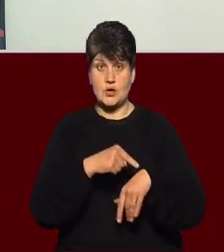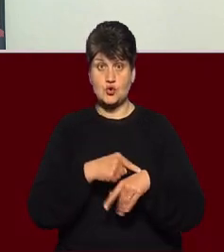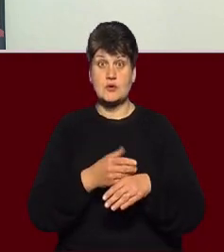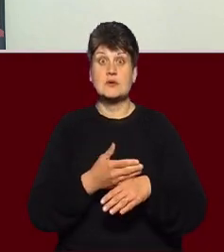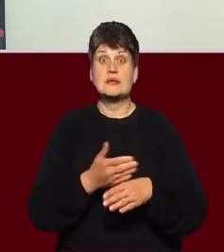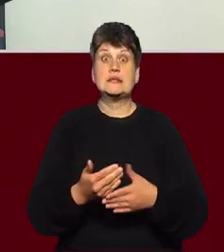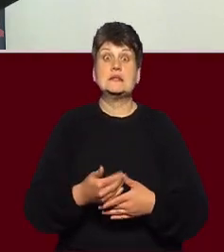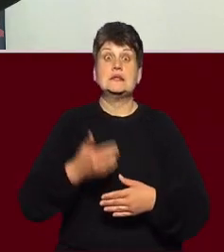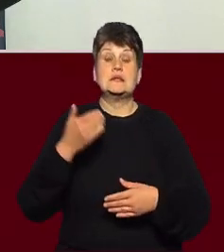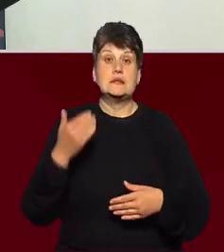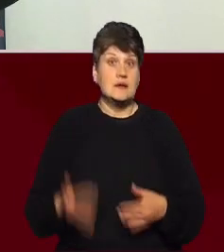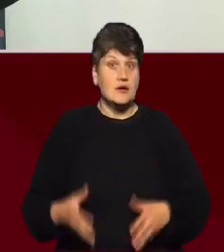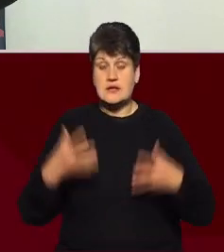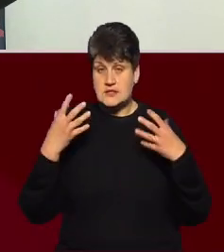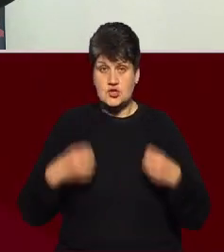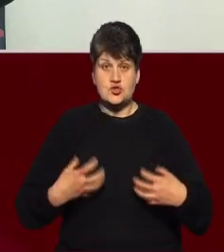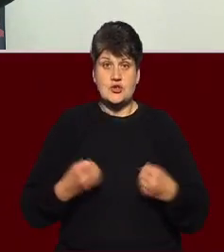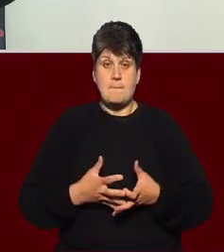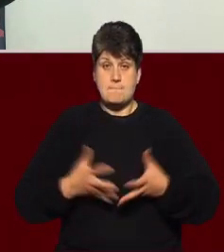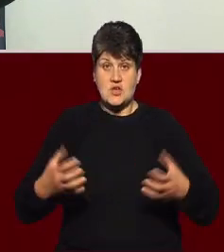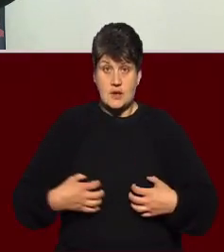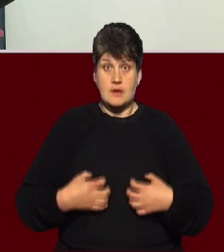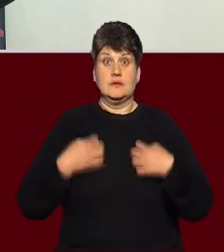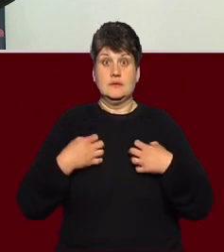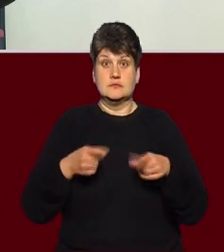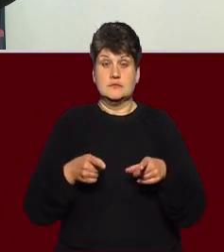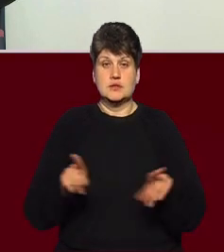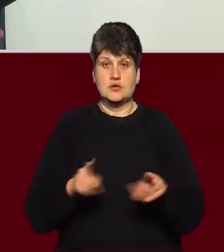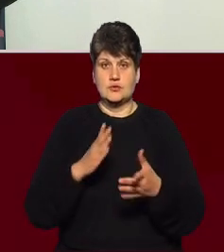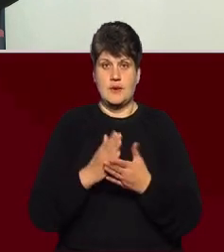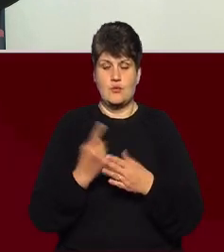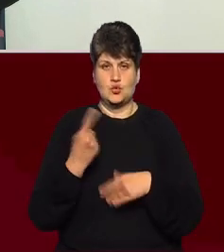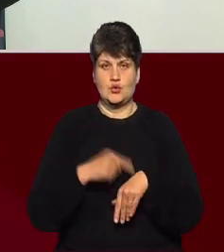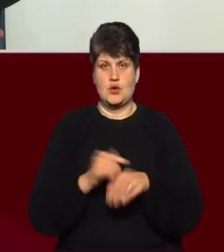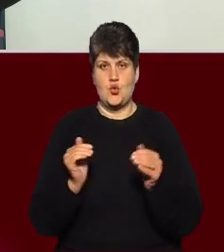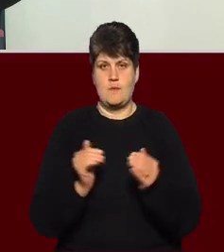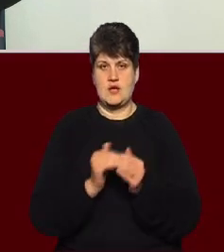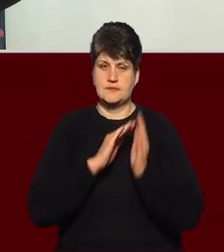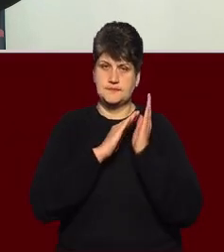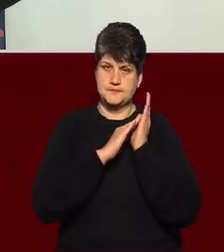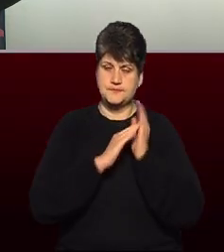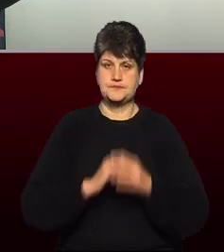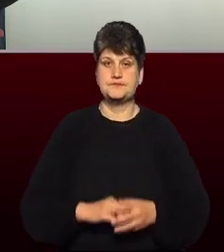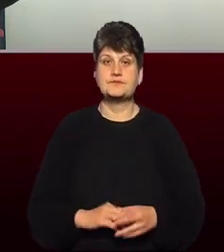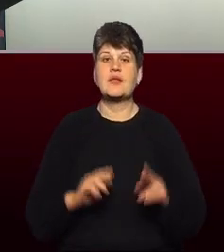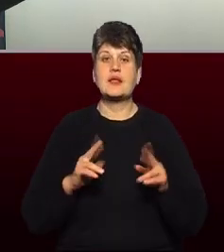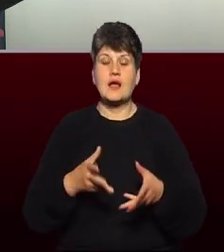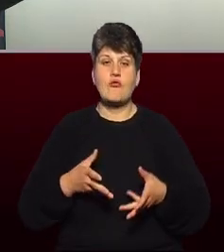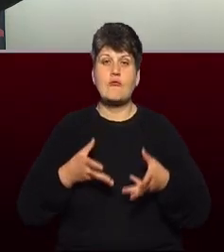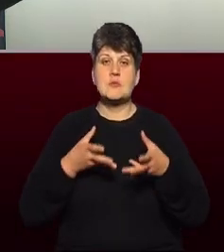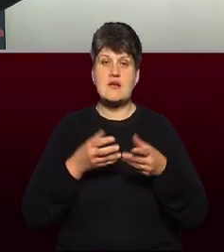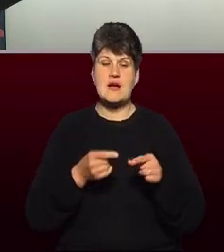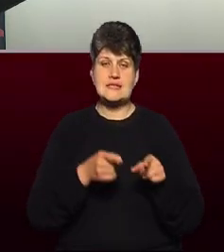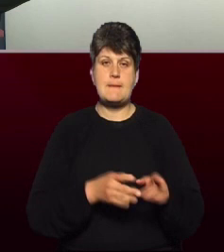ще більший стрес, ніж те, що ми маємо годину менше сну. Як впливає такий перехід сну